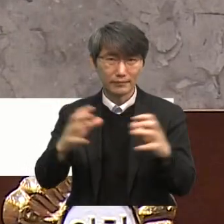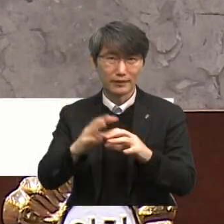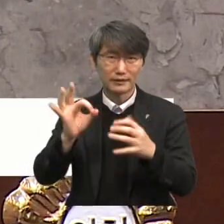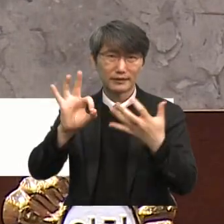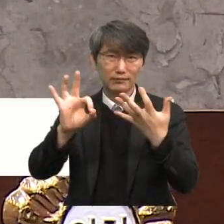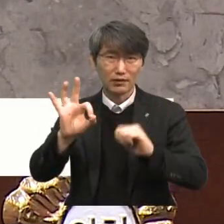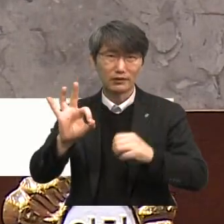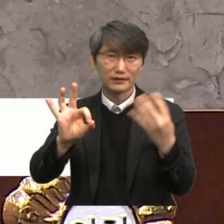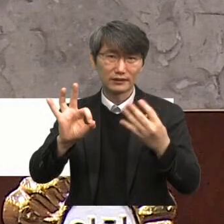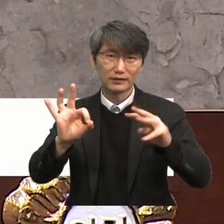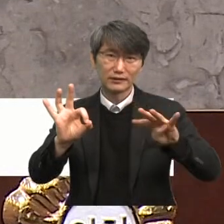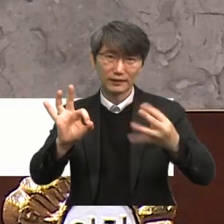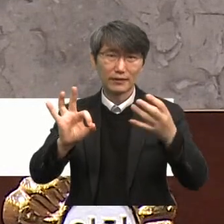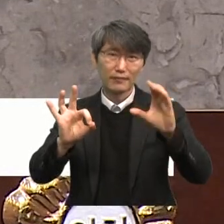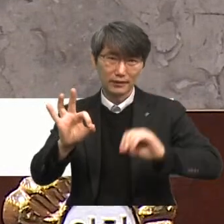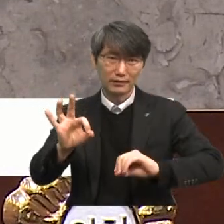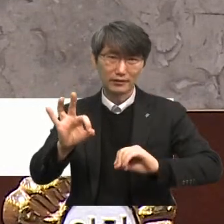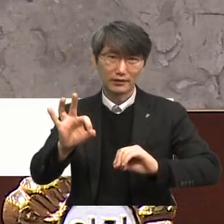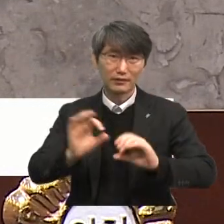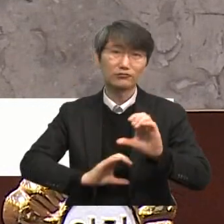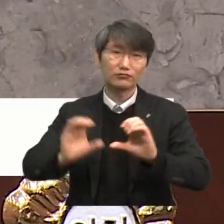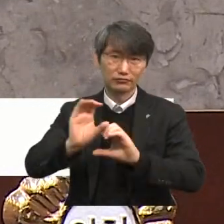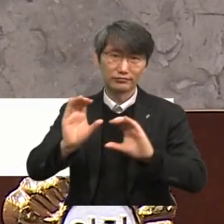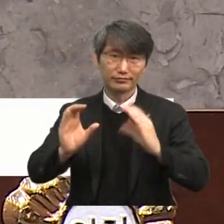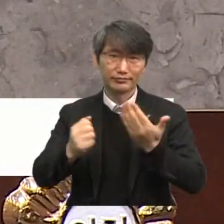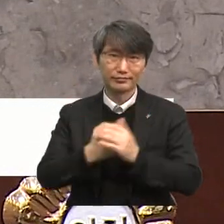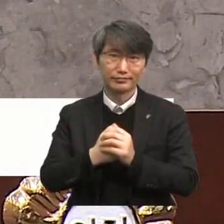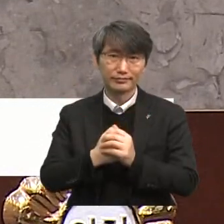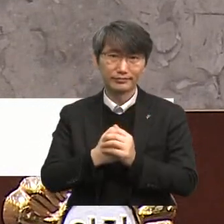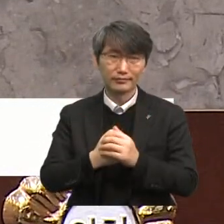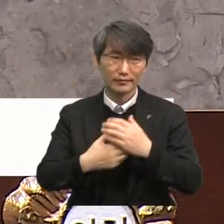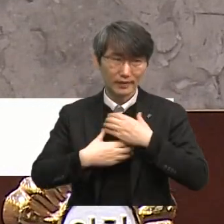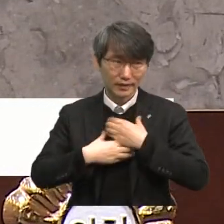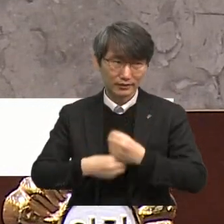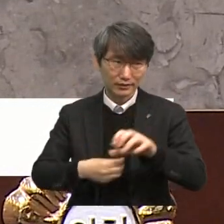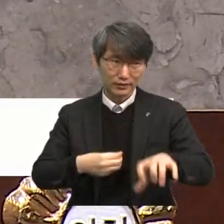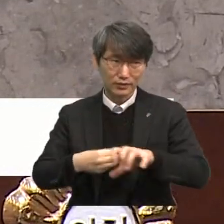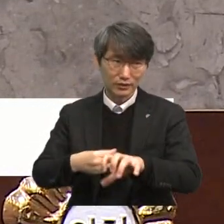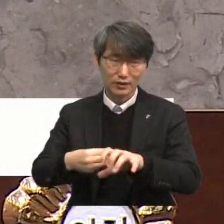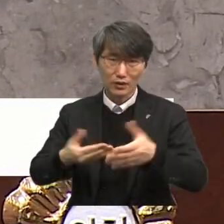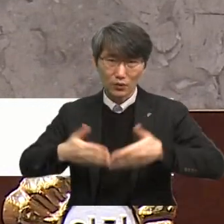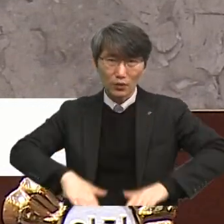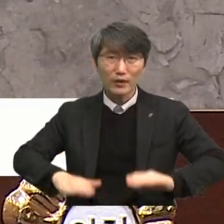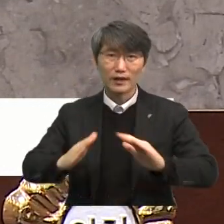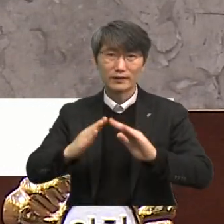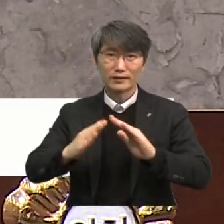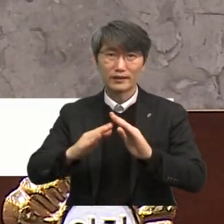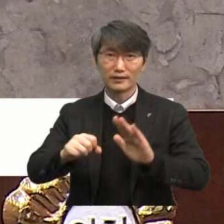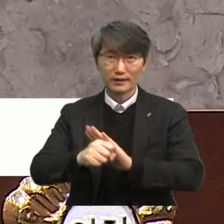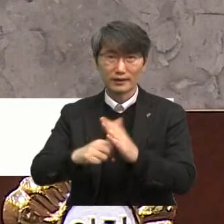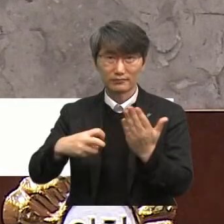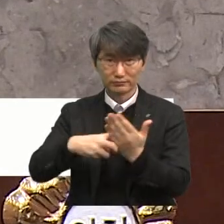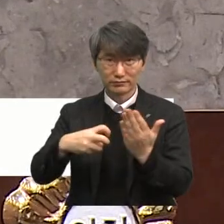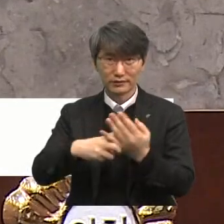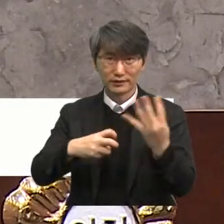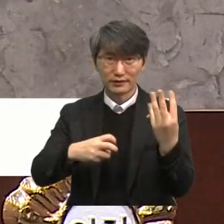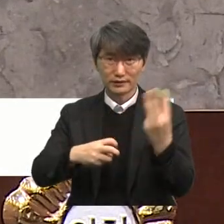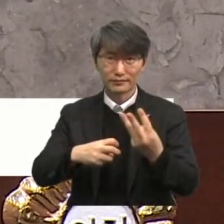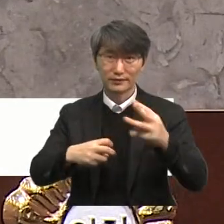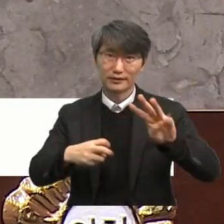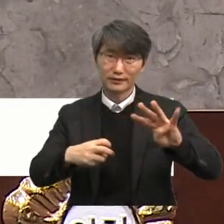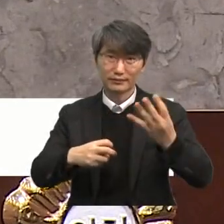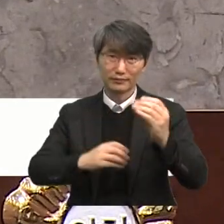10억 4,400만 원을 증액 편성하고 재무활동에서 고향사랑기금 전출금으로 3,400만